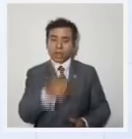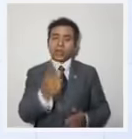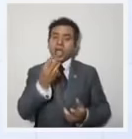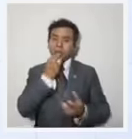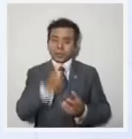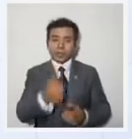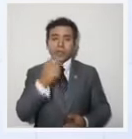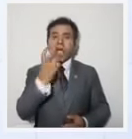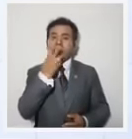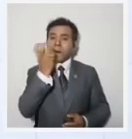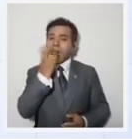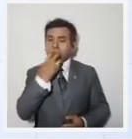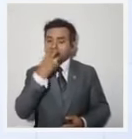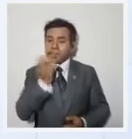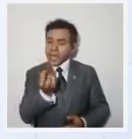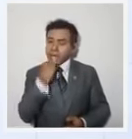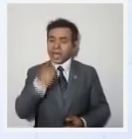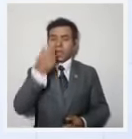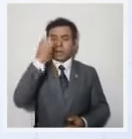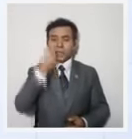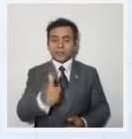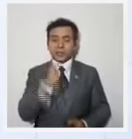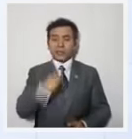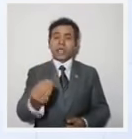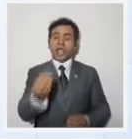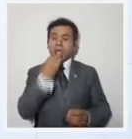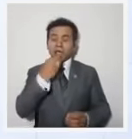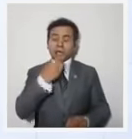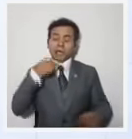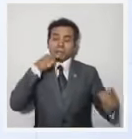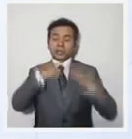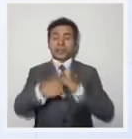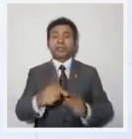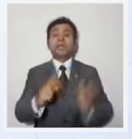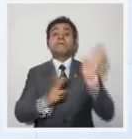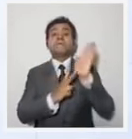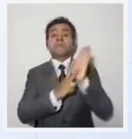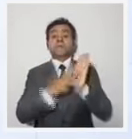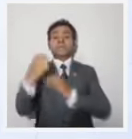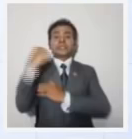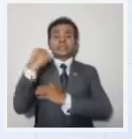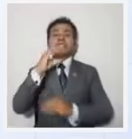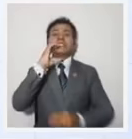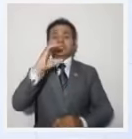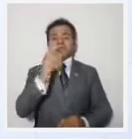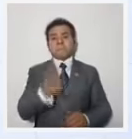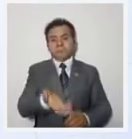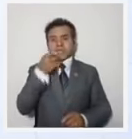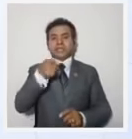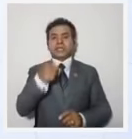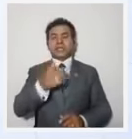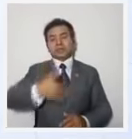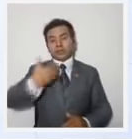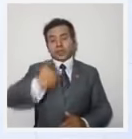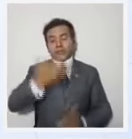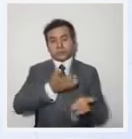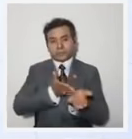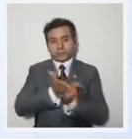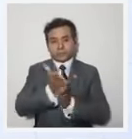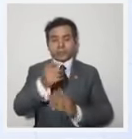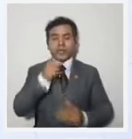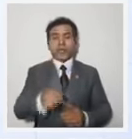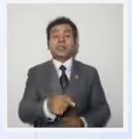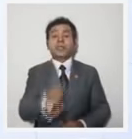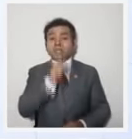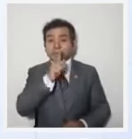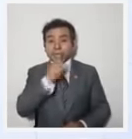সি বলতে আমরা লেবু, নিয়মিতভাবে লেবু খেতে পারি এবং আমাদের দেশীয় ফল পেয়ারা, লেবু, এসবের মধ্যে প্রচুর পরিমাণে ভিটামিন সি